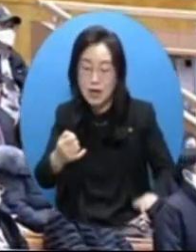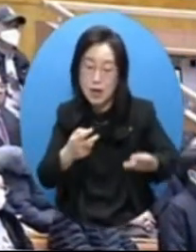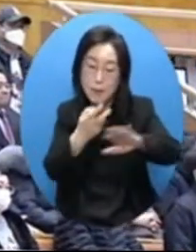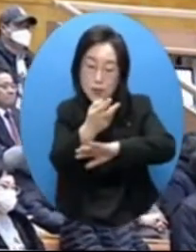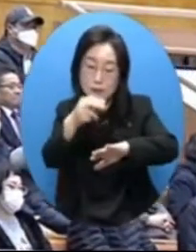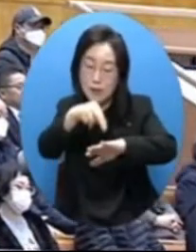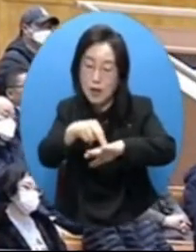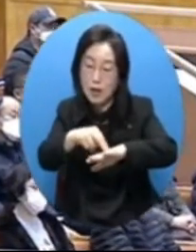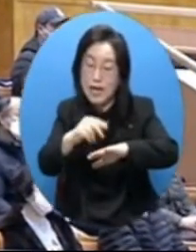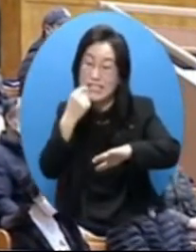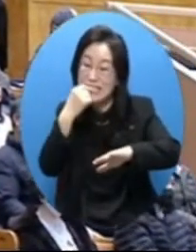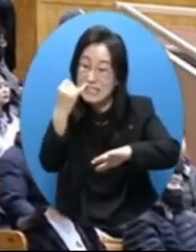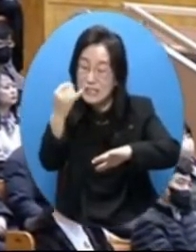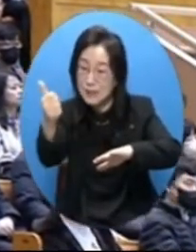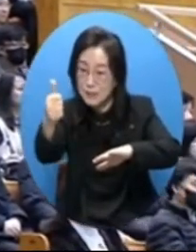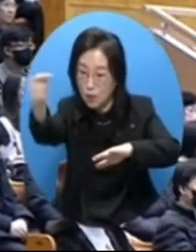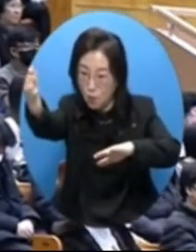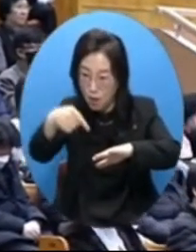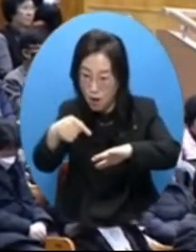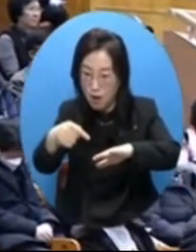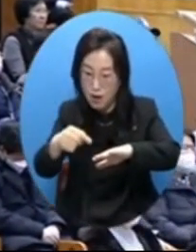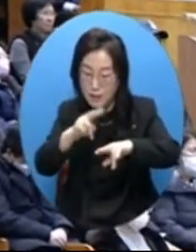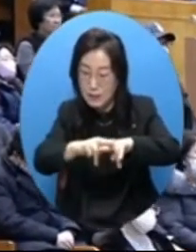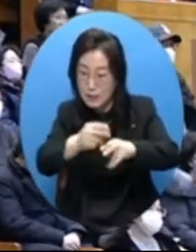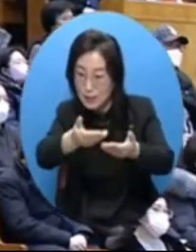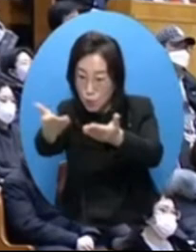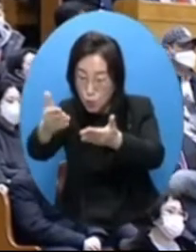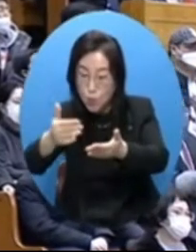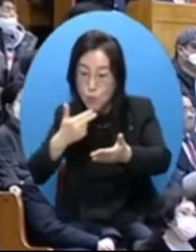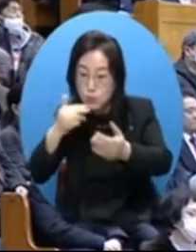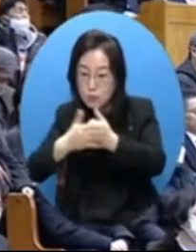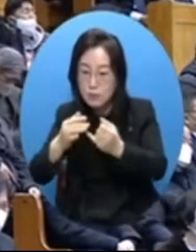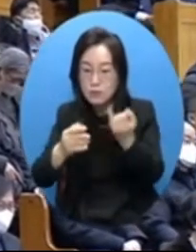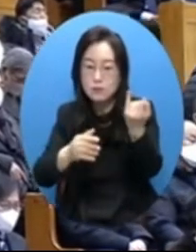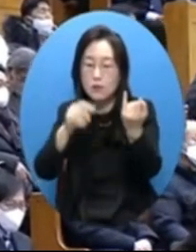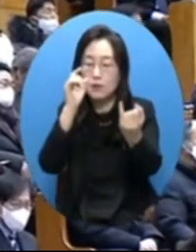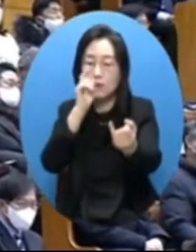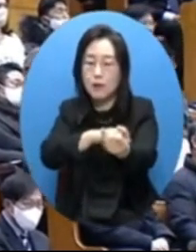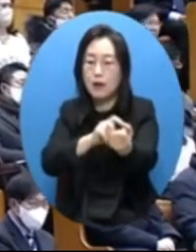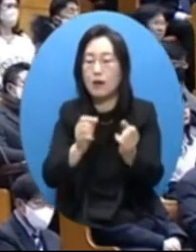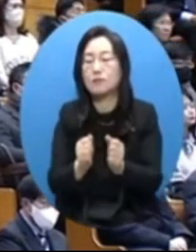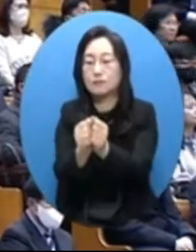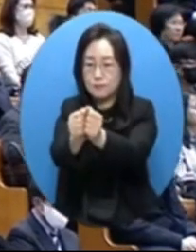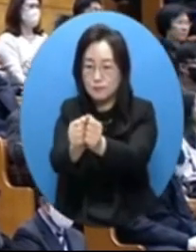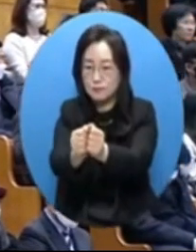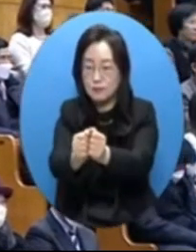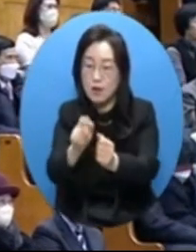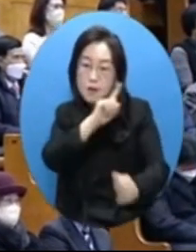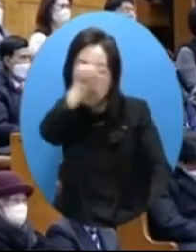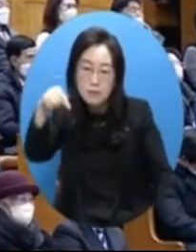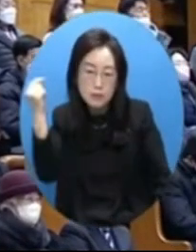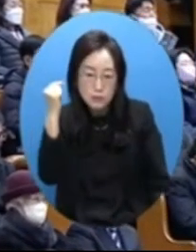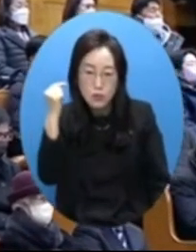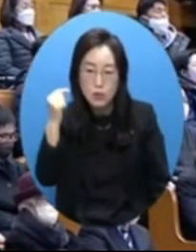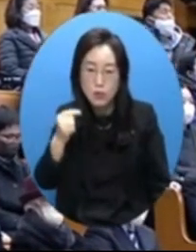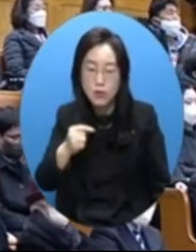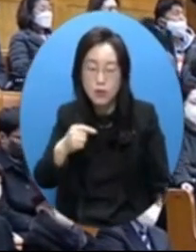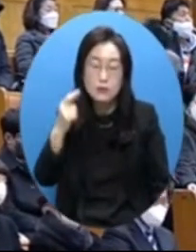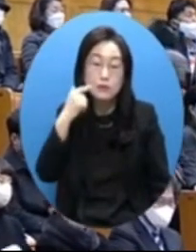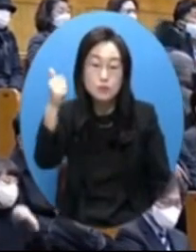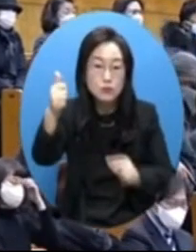않았다는 이유로 체포를 당했습니다 이 이야기를 듣고 마리텔킹 목사가